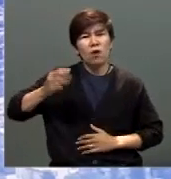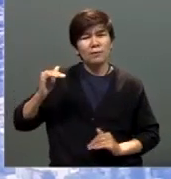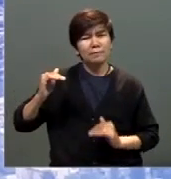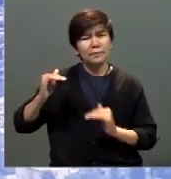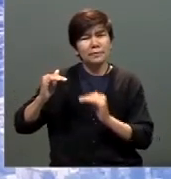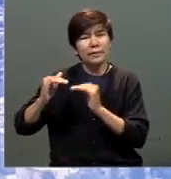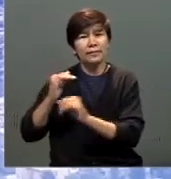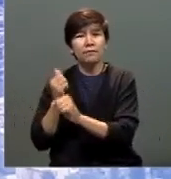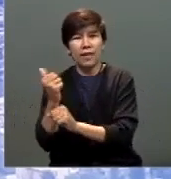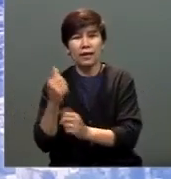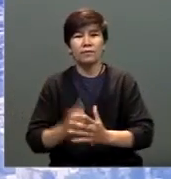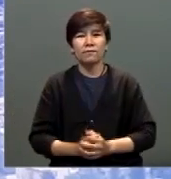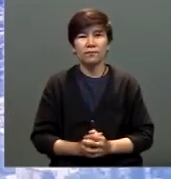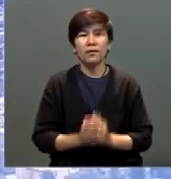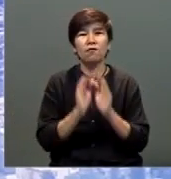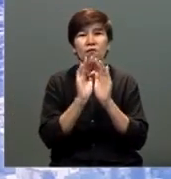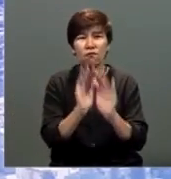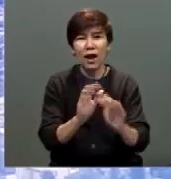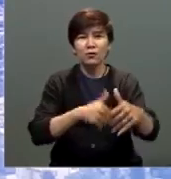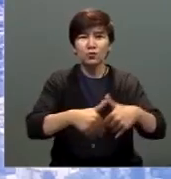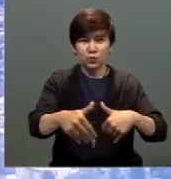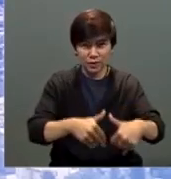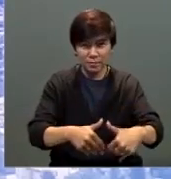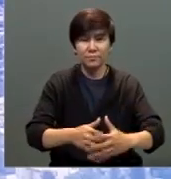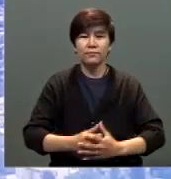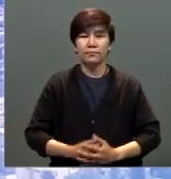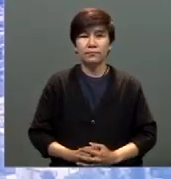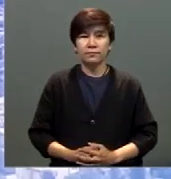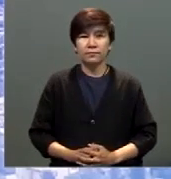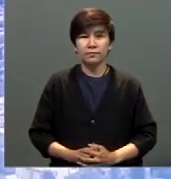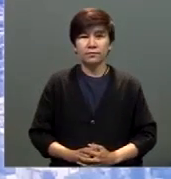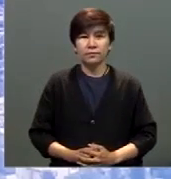10เกิน14วันขอฝากท่านผู้ชมทุกท่านไว้เพียงแค่นี้นะครับขอบพระคุณครับ